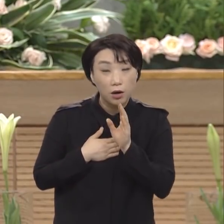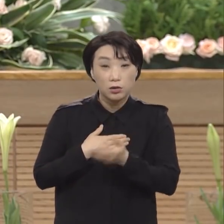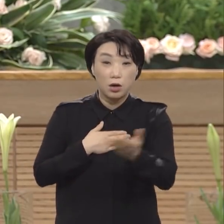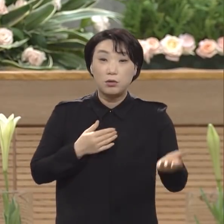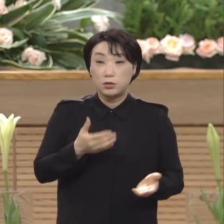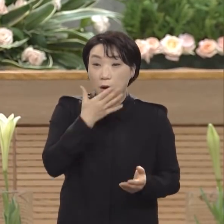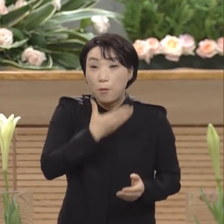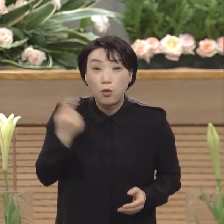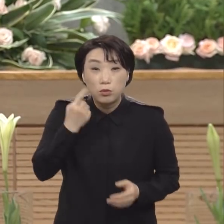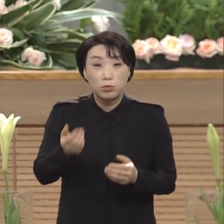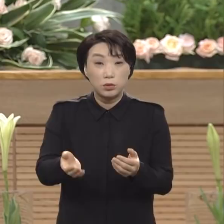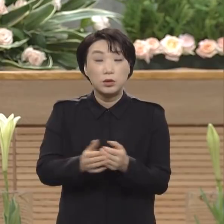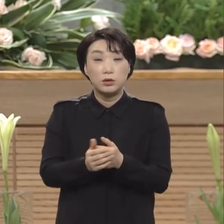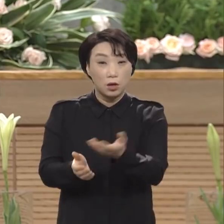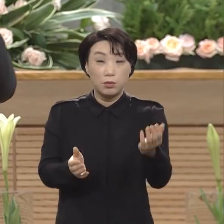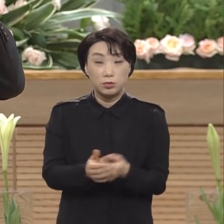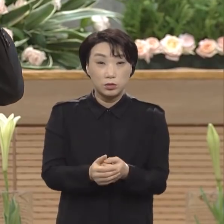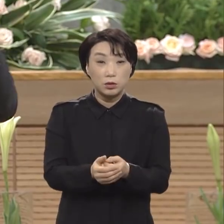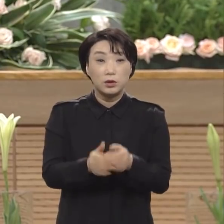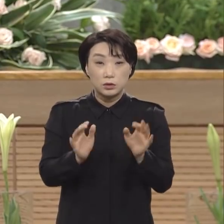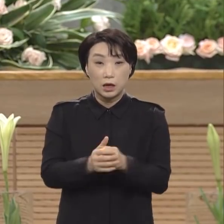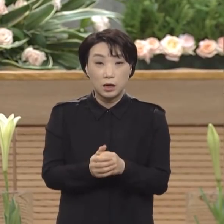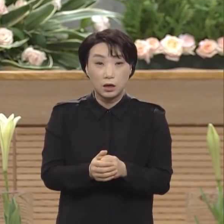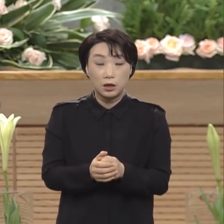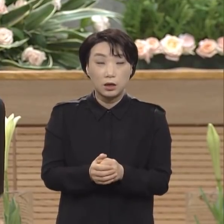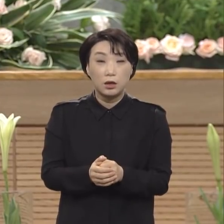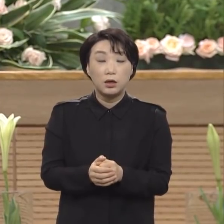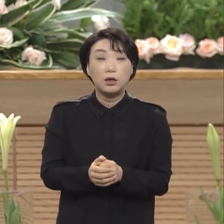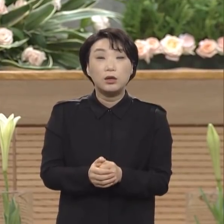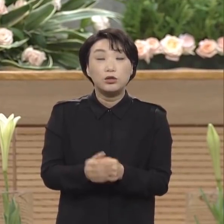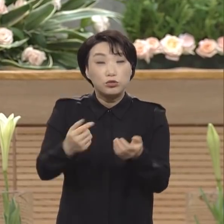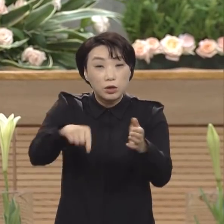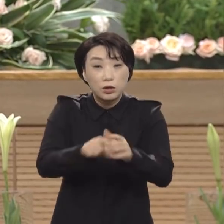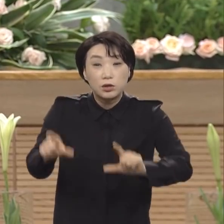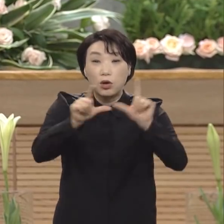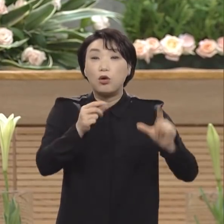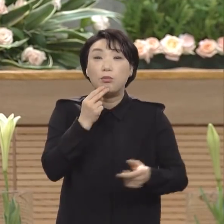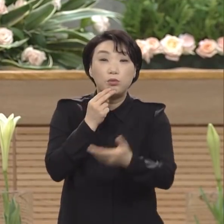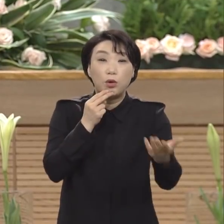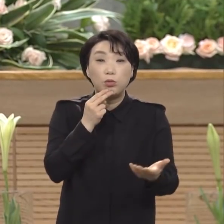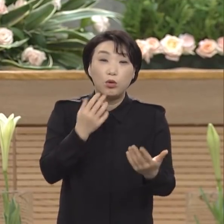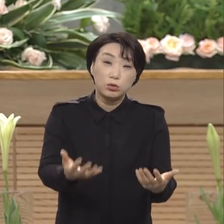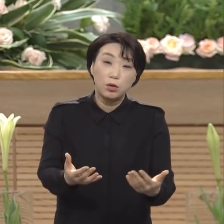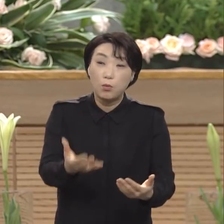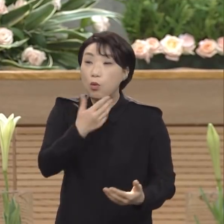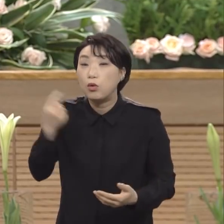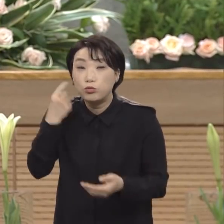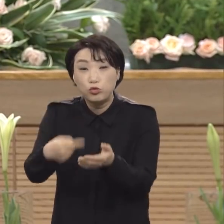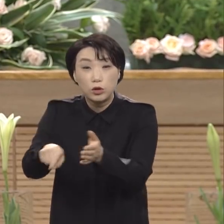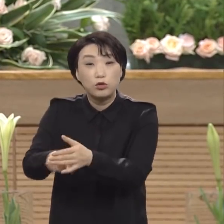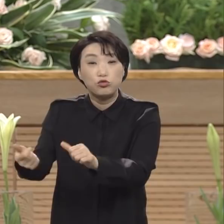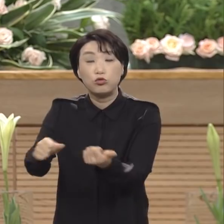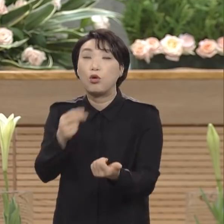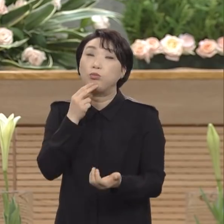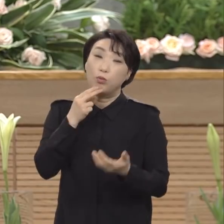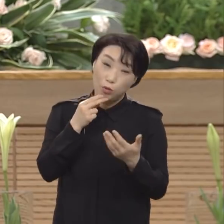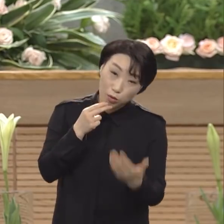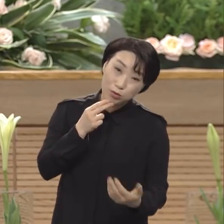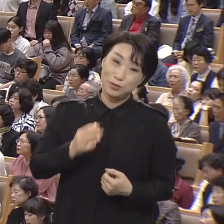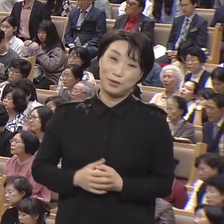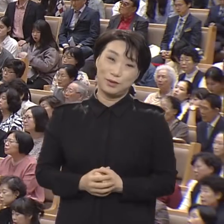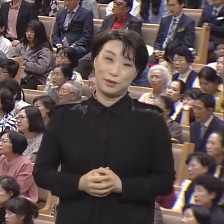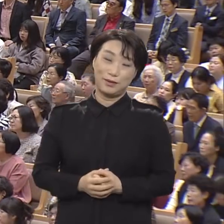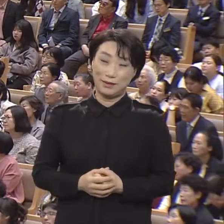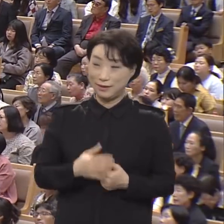복음을 받아들이는데 복음을 위해 살려고 안 논다면 복음을 위해 죽을 일이 없지 않냐 이 말이야. 알아들었어요?